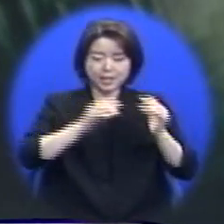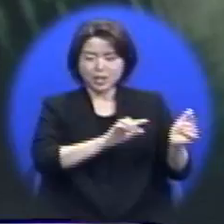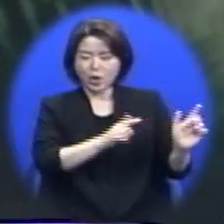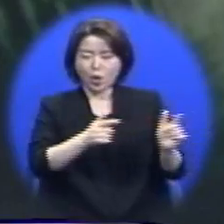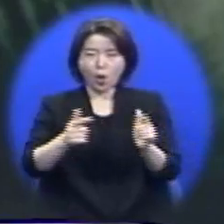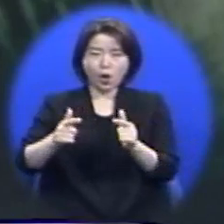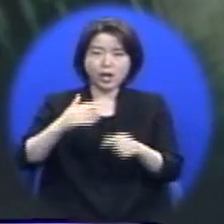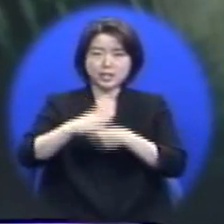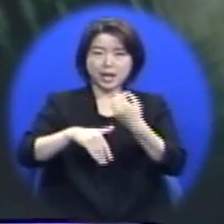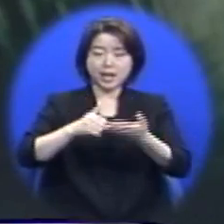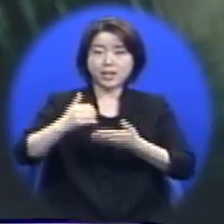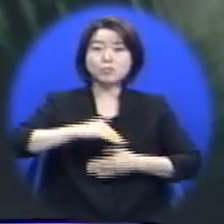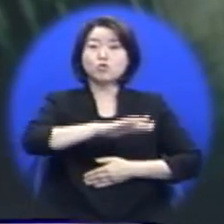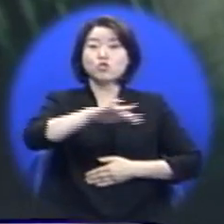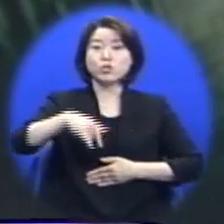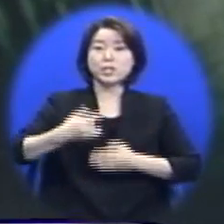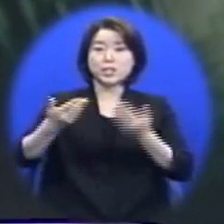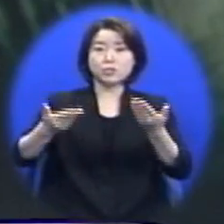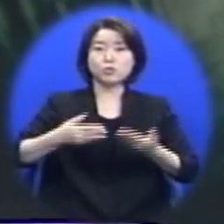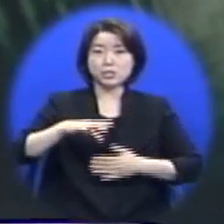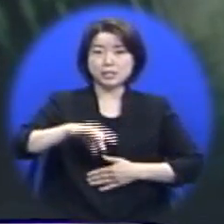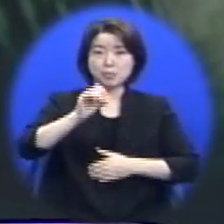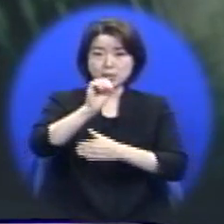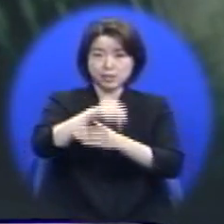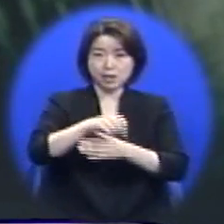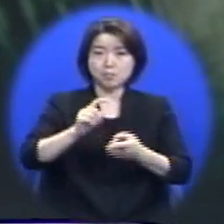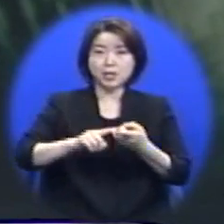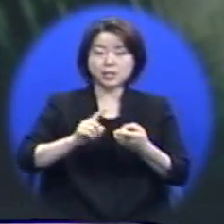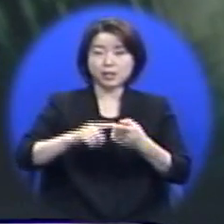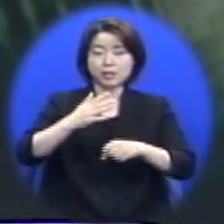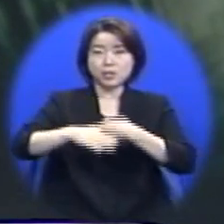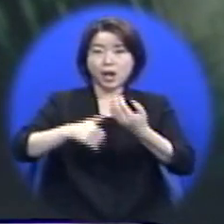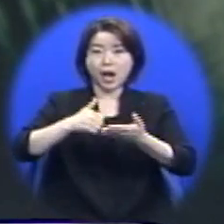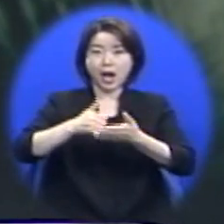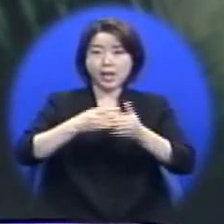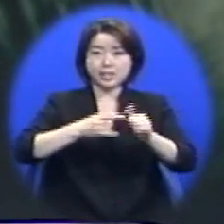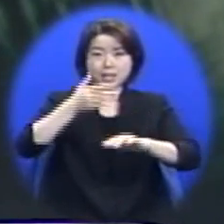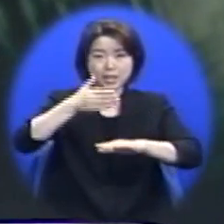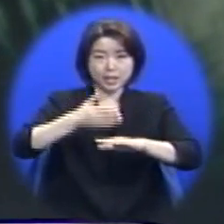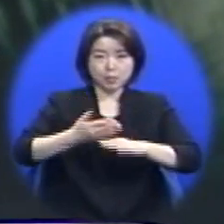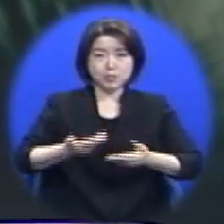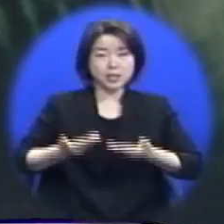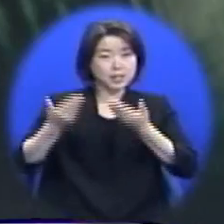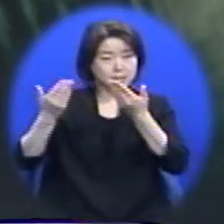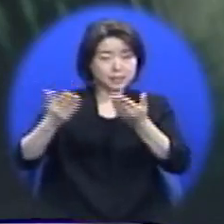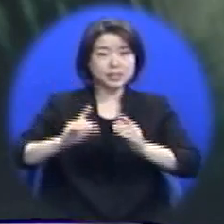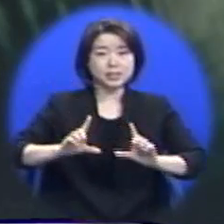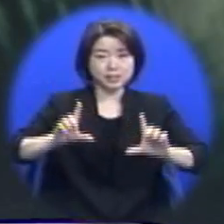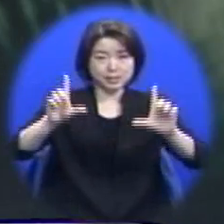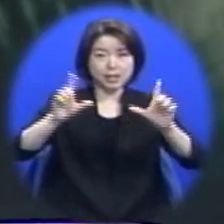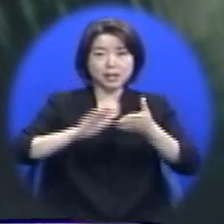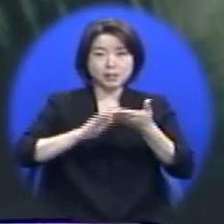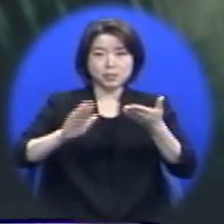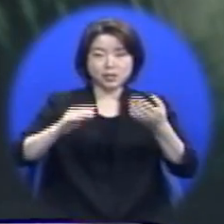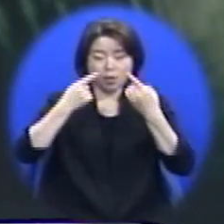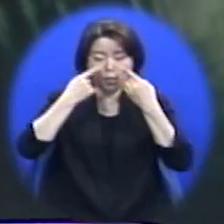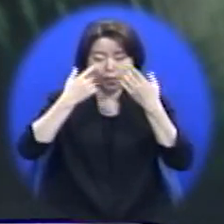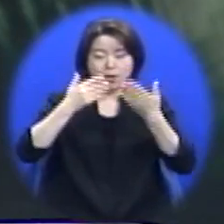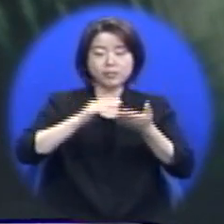주신 첫 번째 열매에 대하여 하나님께 감사드리는 날이지요.